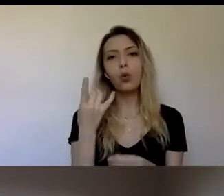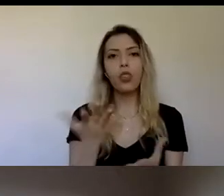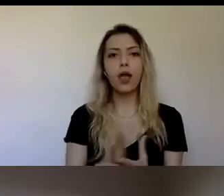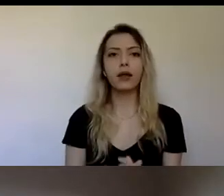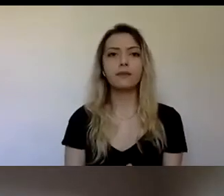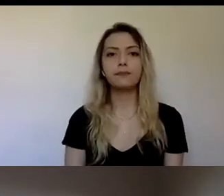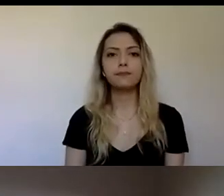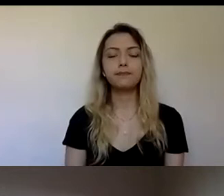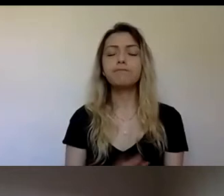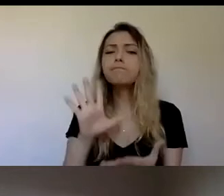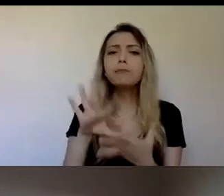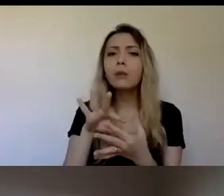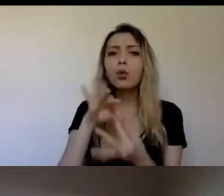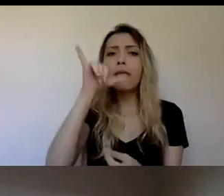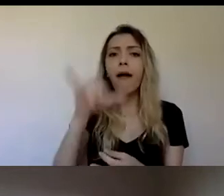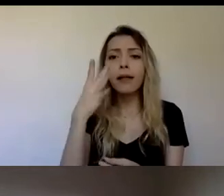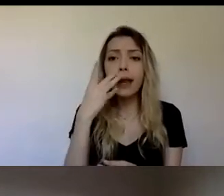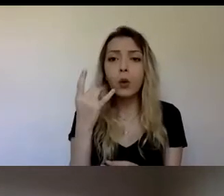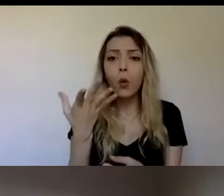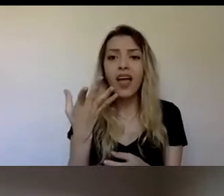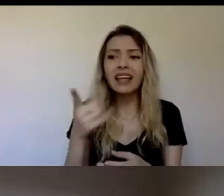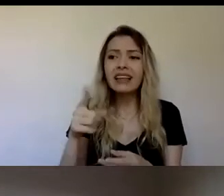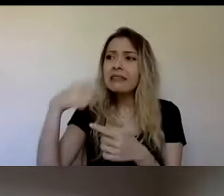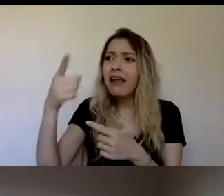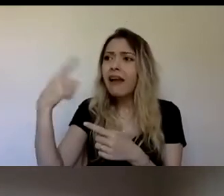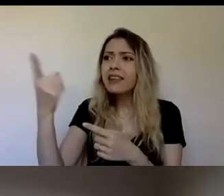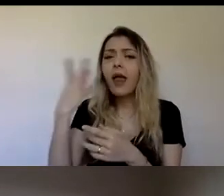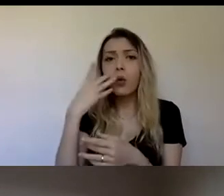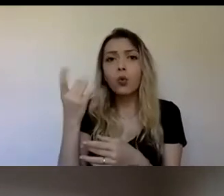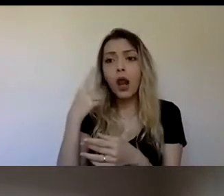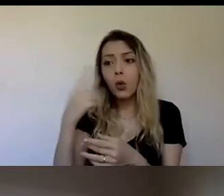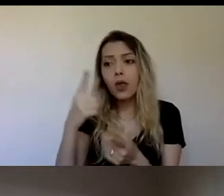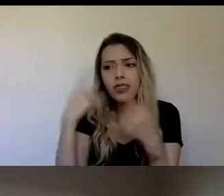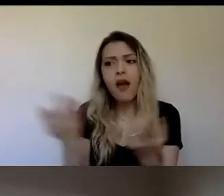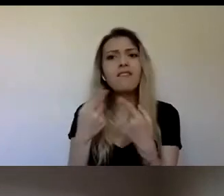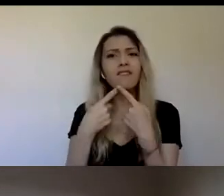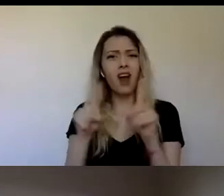diğer göstergelerden biraz daha farklı olduğunu ve